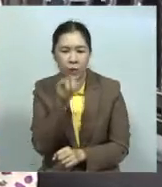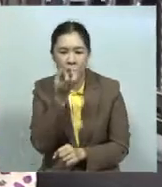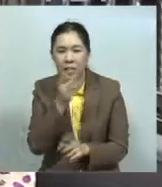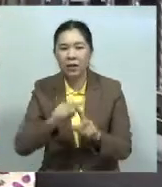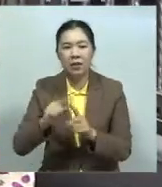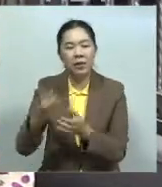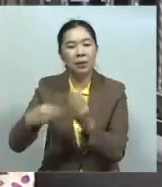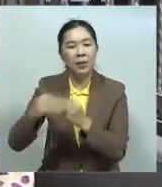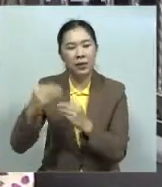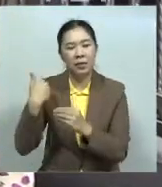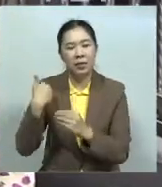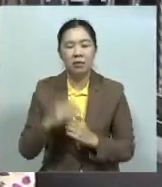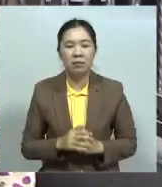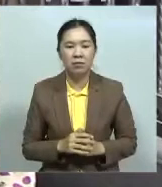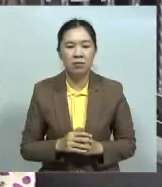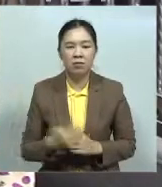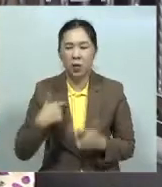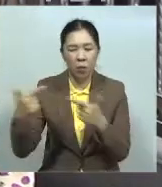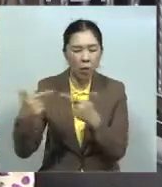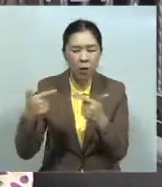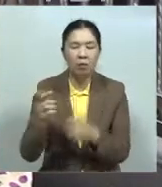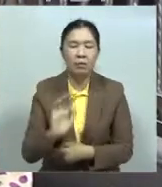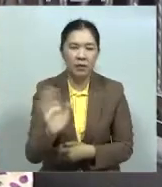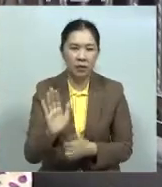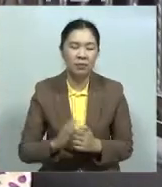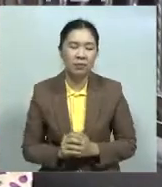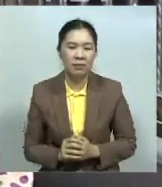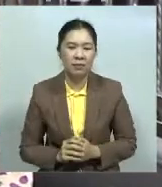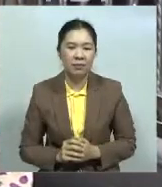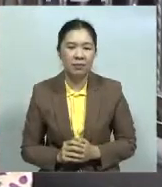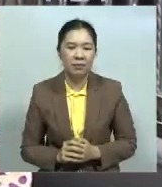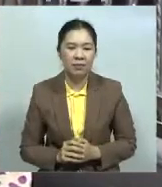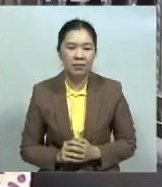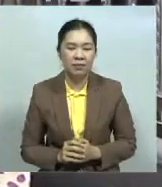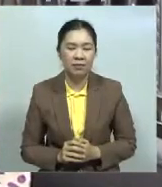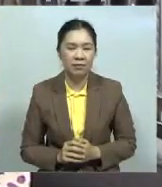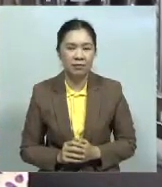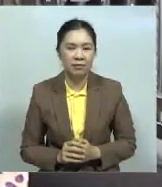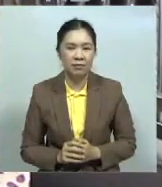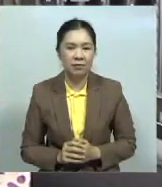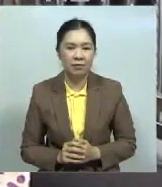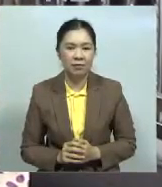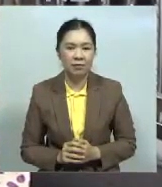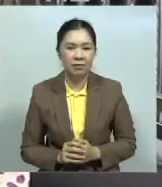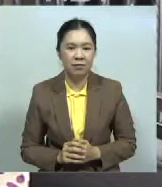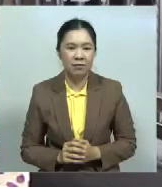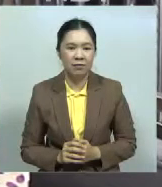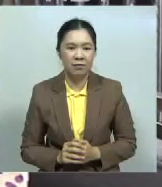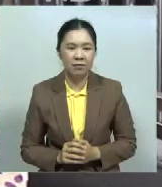กันเราก็ไม่อยากสู้เขาไม่อยากสู้ฮะตั้งแต่แรกเลยอ่ะแล้ว